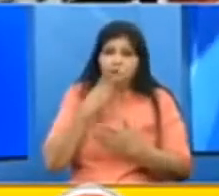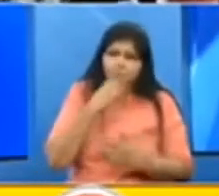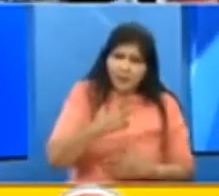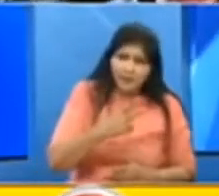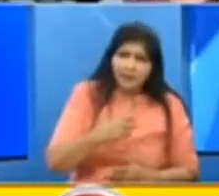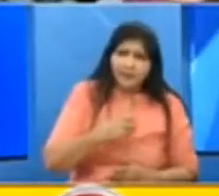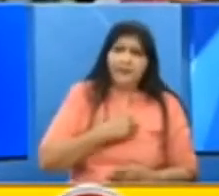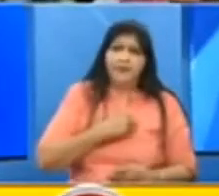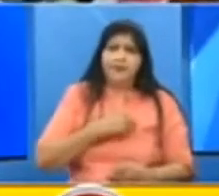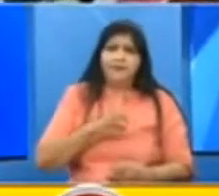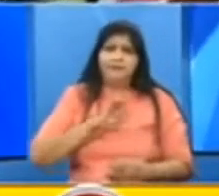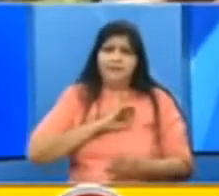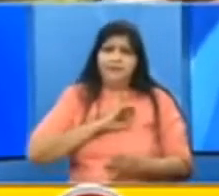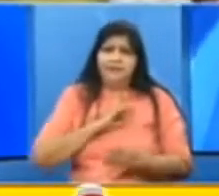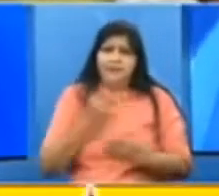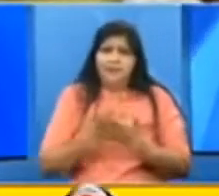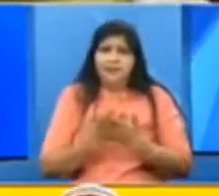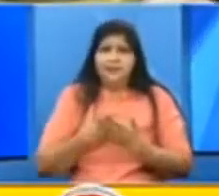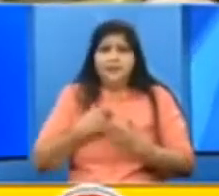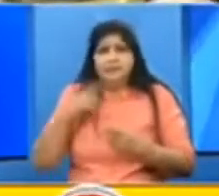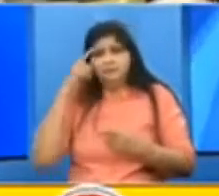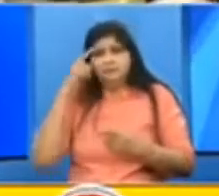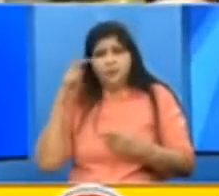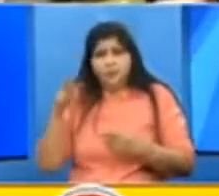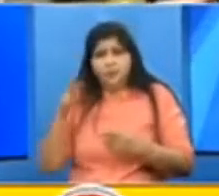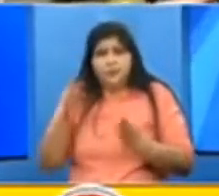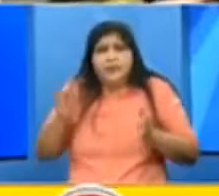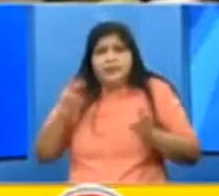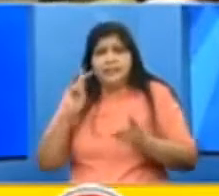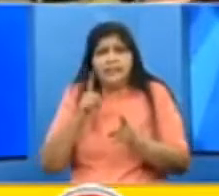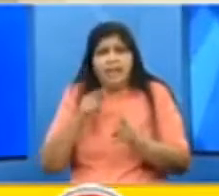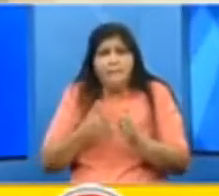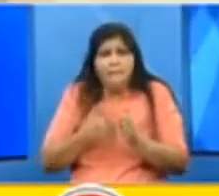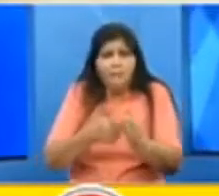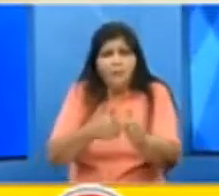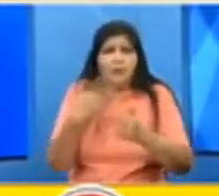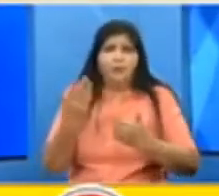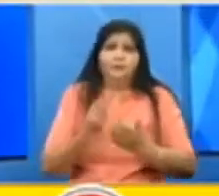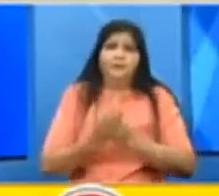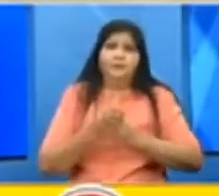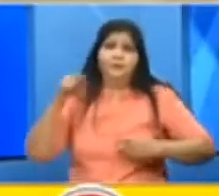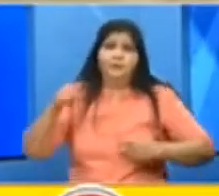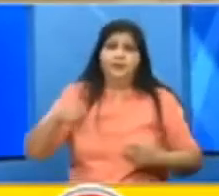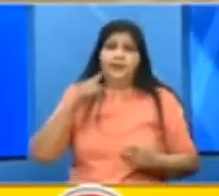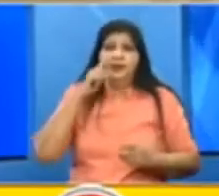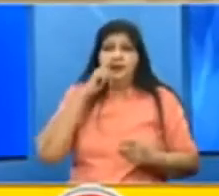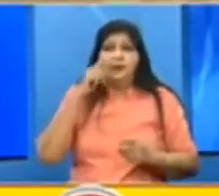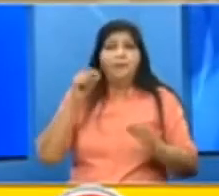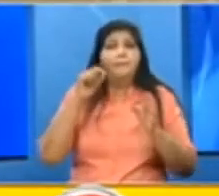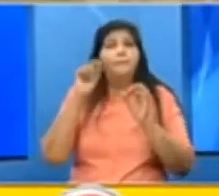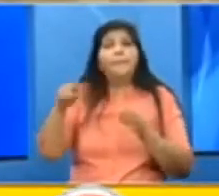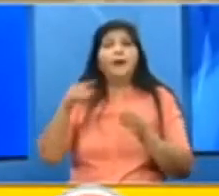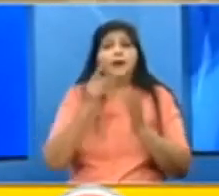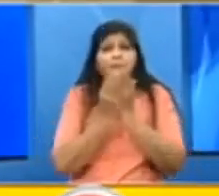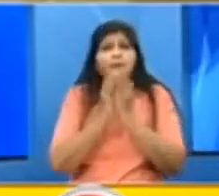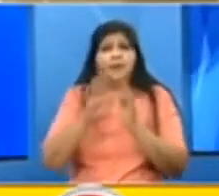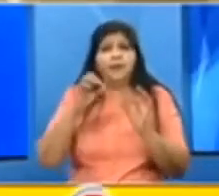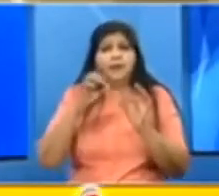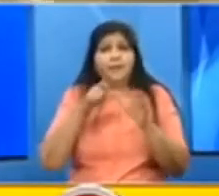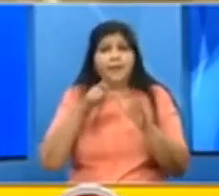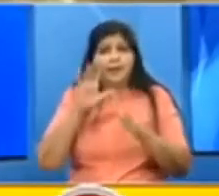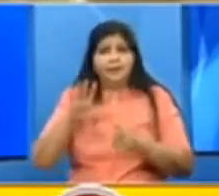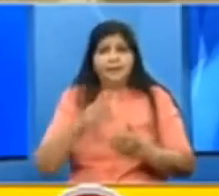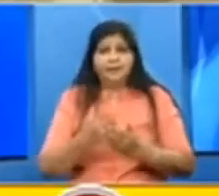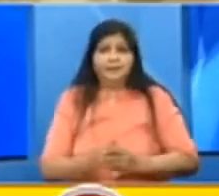इतनी प्रेरणा मिलती है कि मैं भी उन्हीं की तरह बनूं। माँ कितनी पढ़ी लिखी हैं? सर बीए की है उन्होंने। बीए किया हुआ